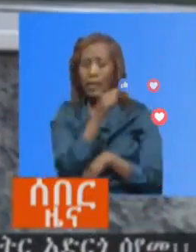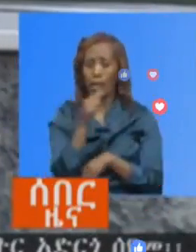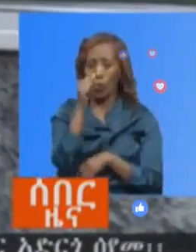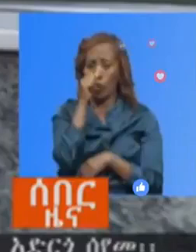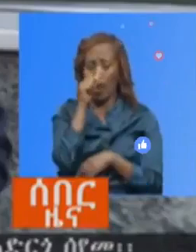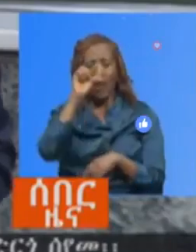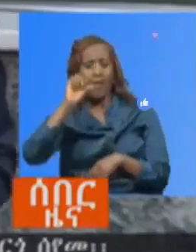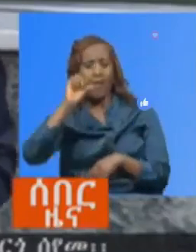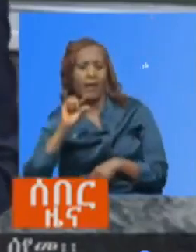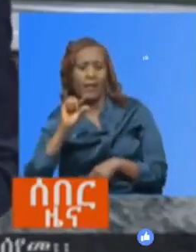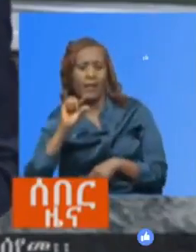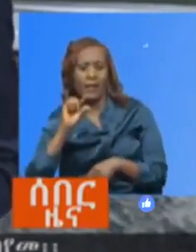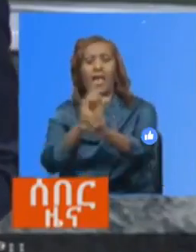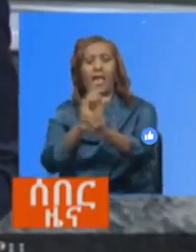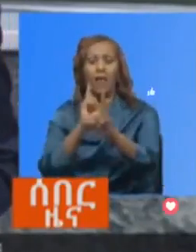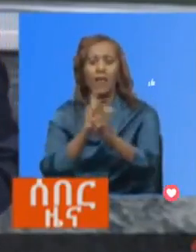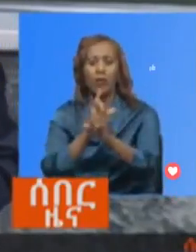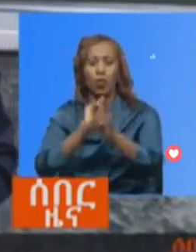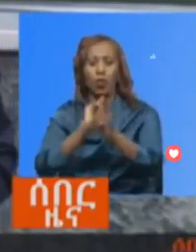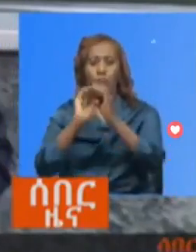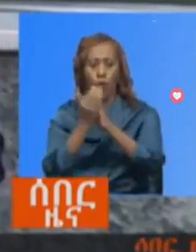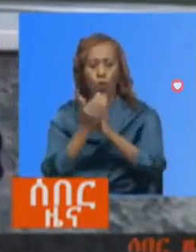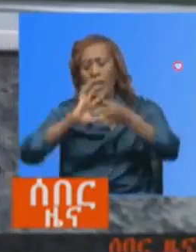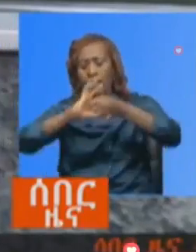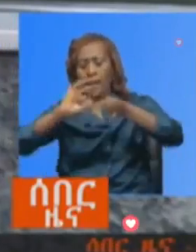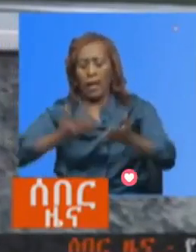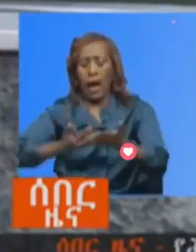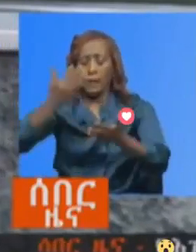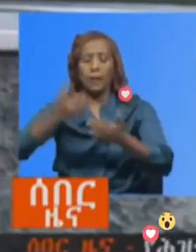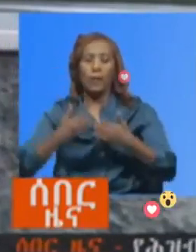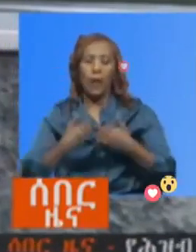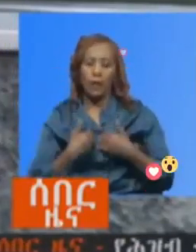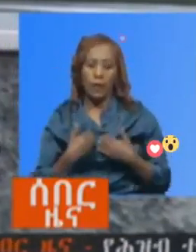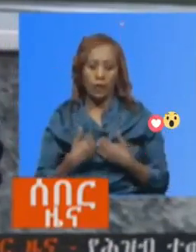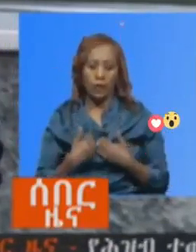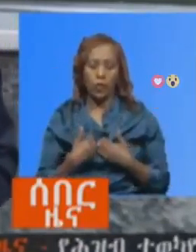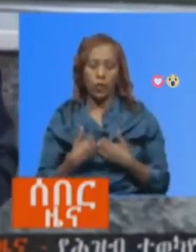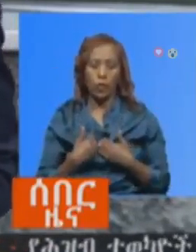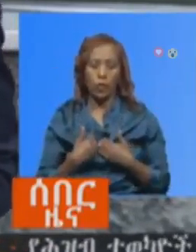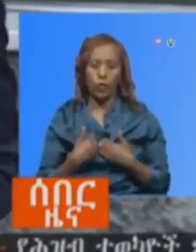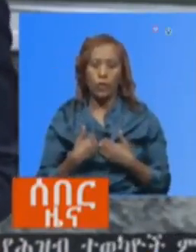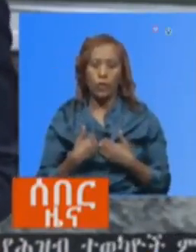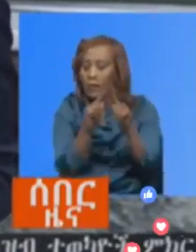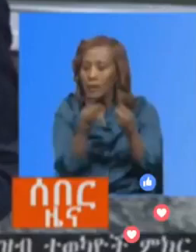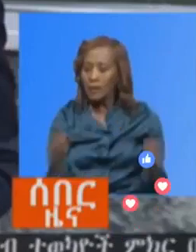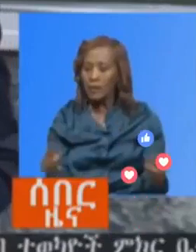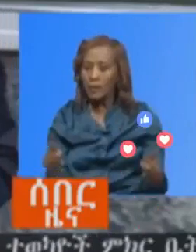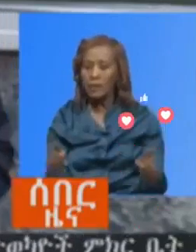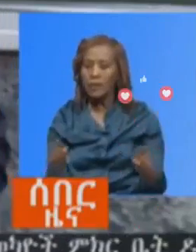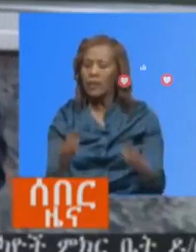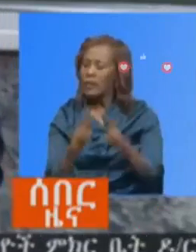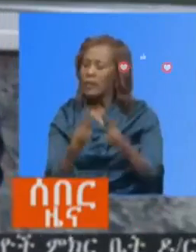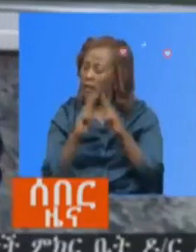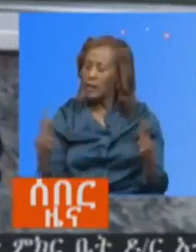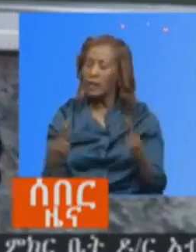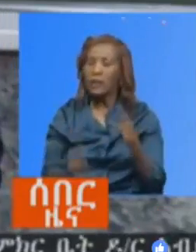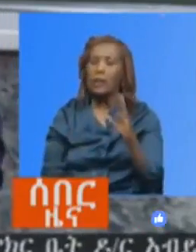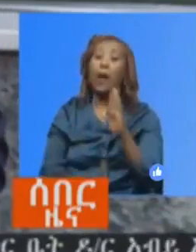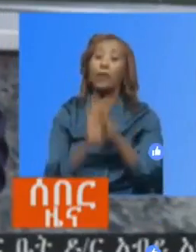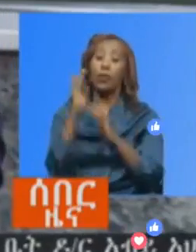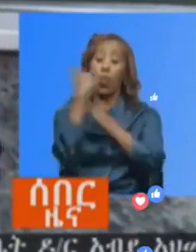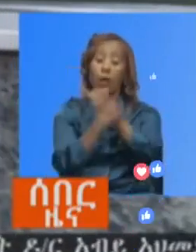ያነሰ የተፈጥሮም ሆነ የታሪክ ሀብት ባላቸው ነገር ግን እጅግ በበለጸጉ ሀገራት